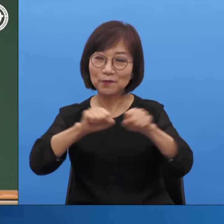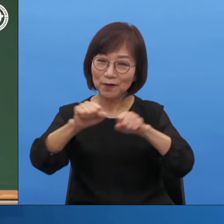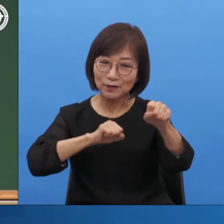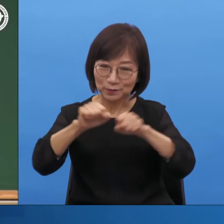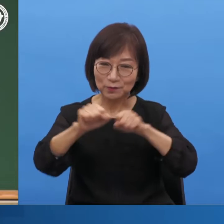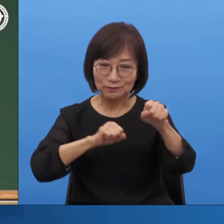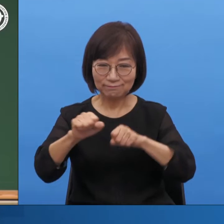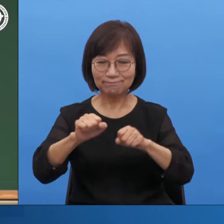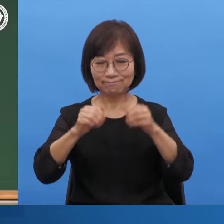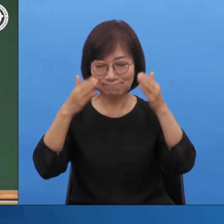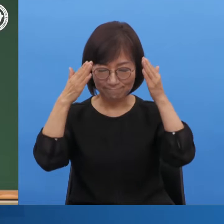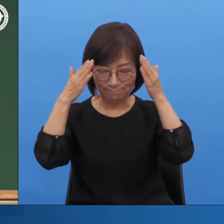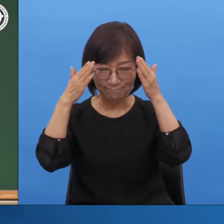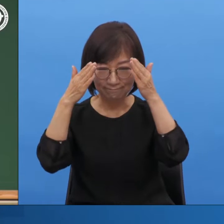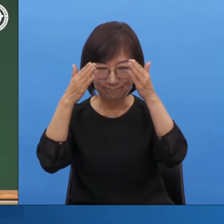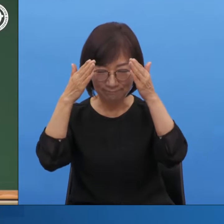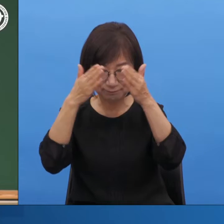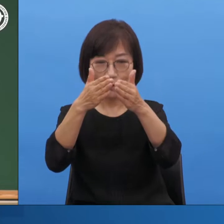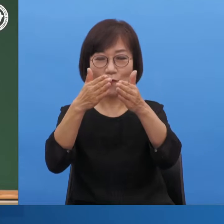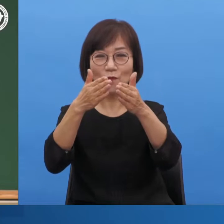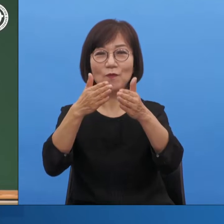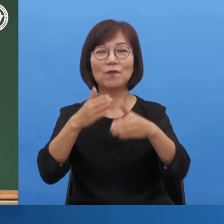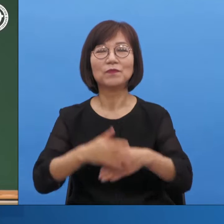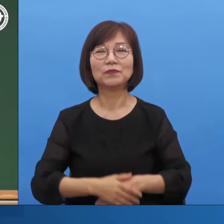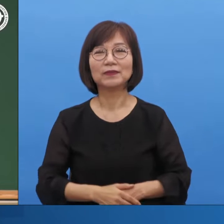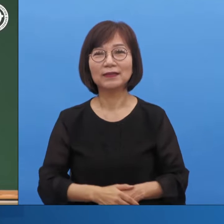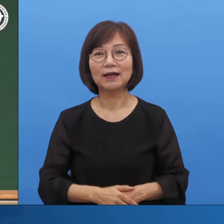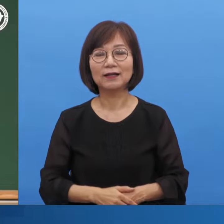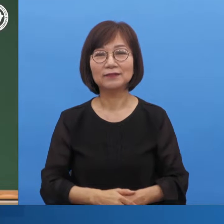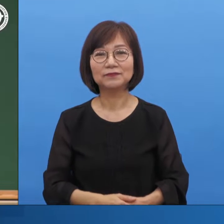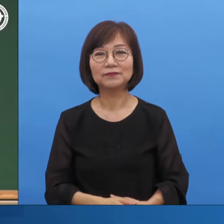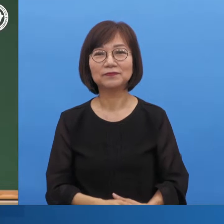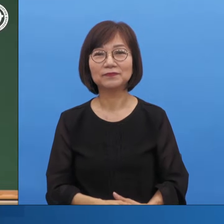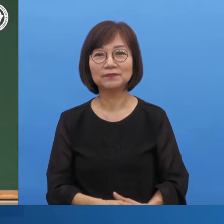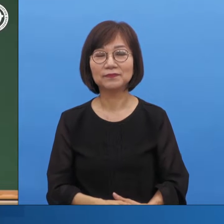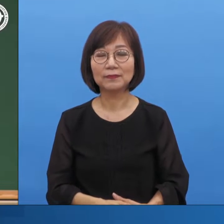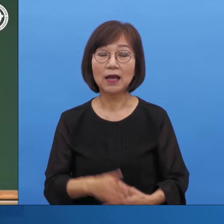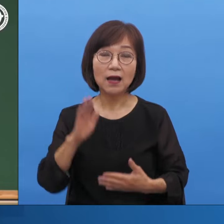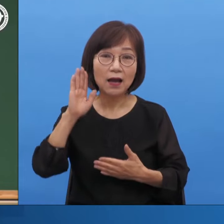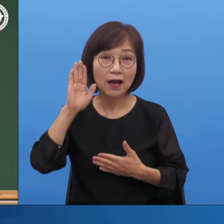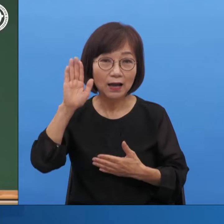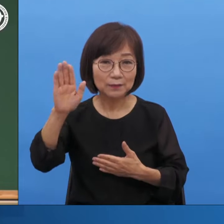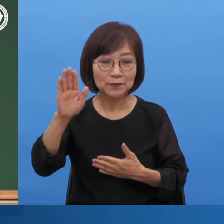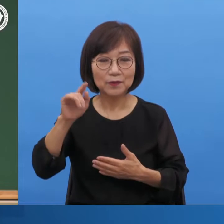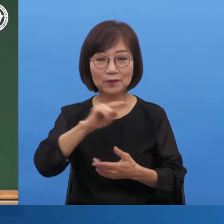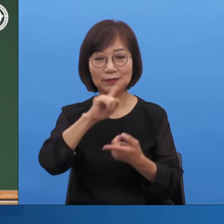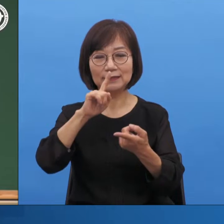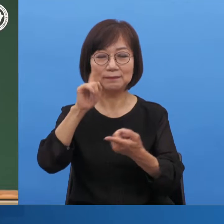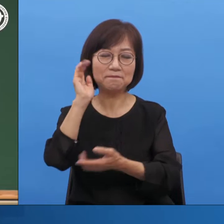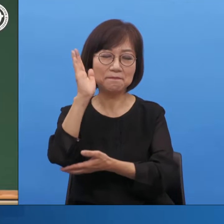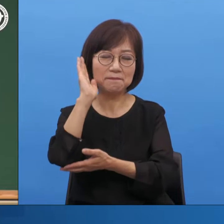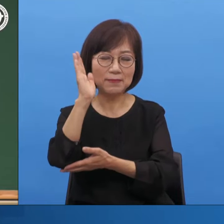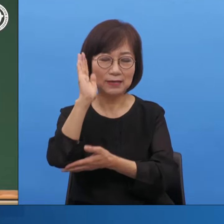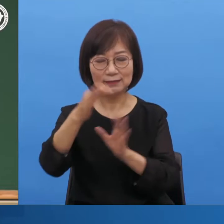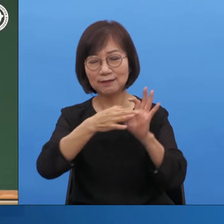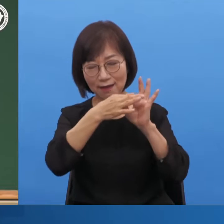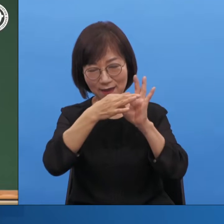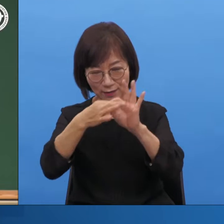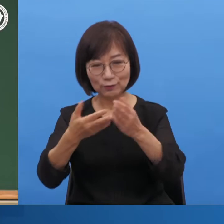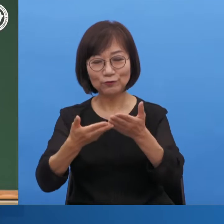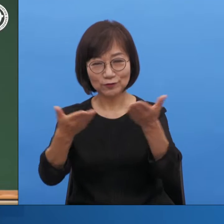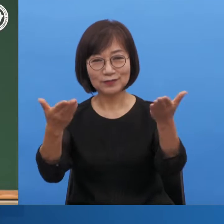있습니다. 계속해서 총재님께서 여기에 대한 메시지를 우리에게 주시고 계십니다. 아마